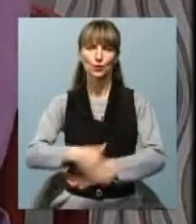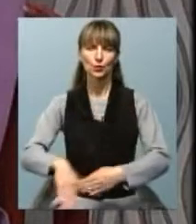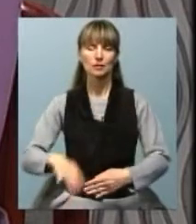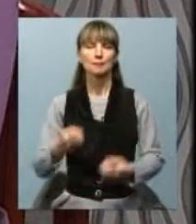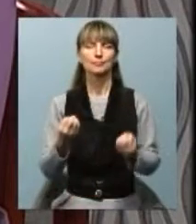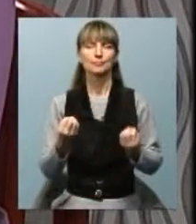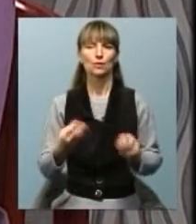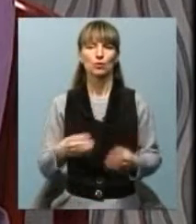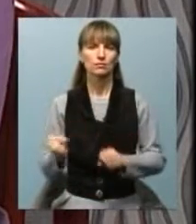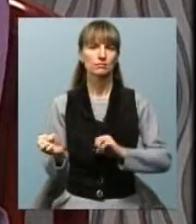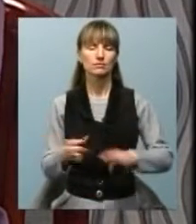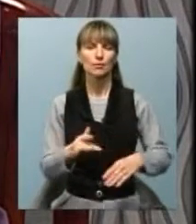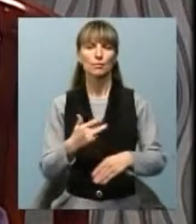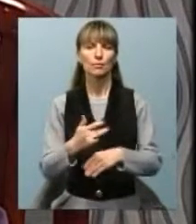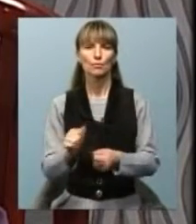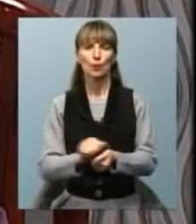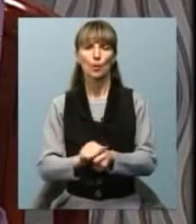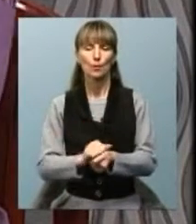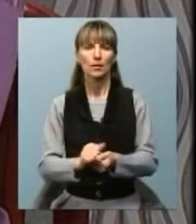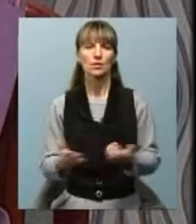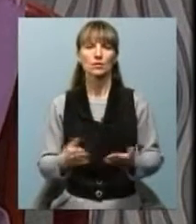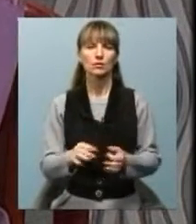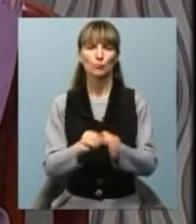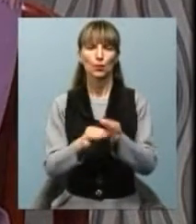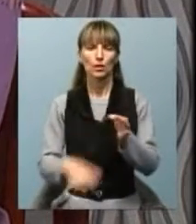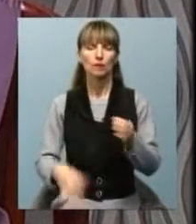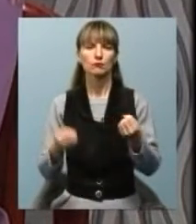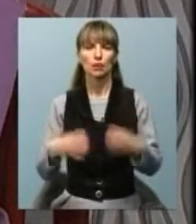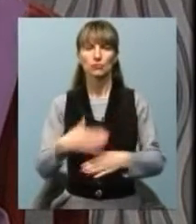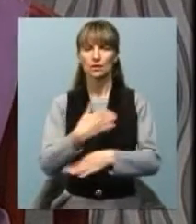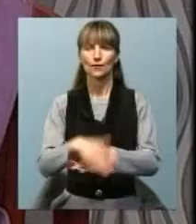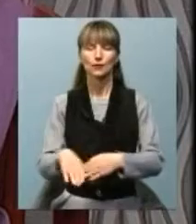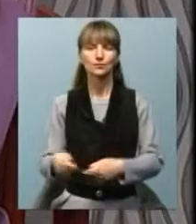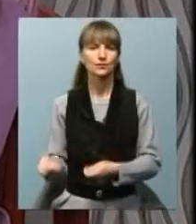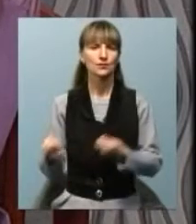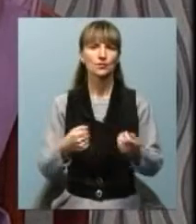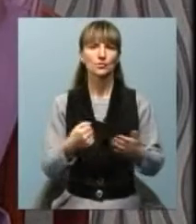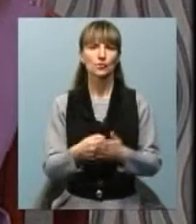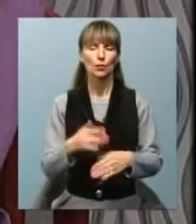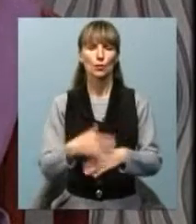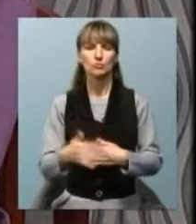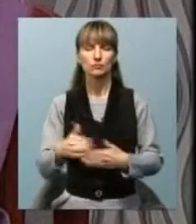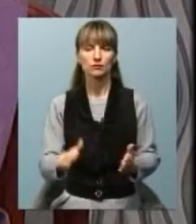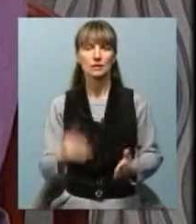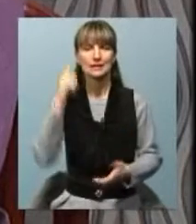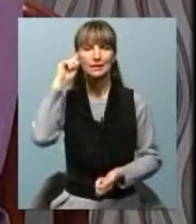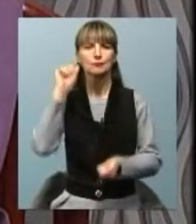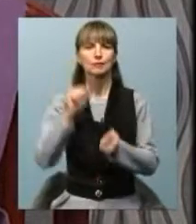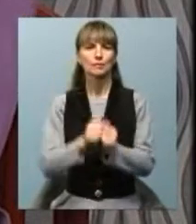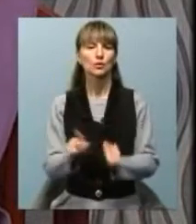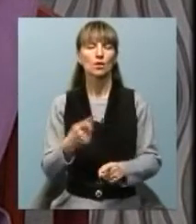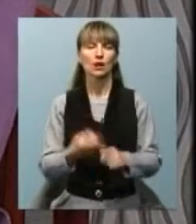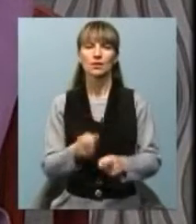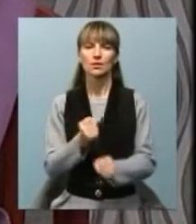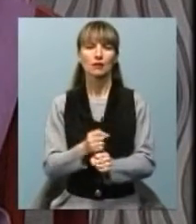і просто-напросто кидаєте бумажку або якусь певну пляшку просто небом, не доносячи її до смітнички. Запам'ятайте, що це ви